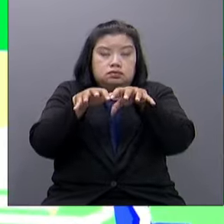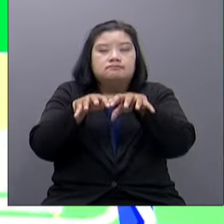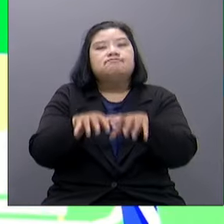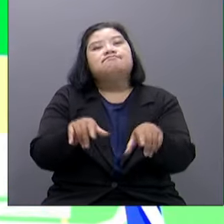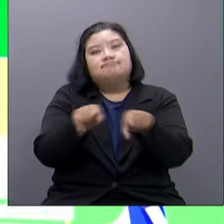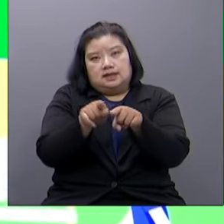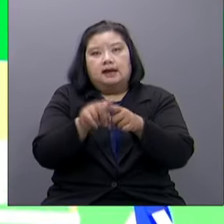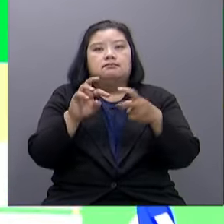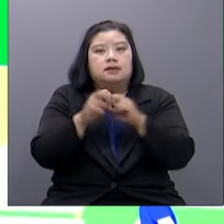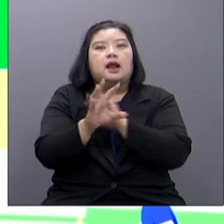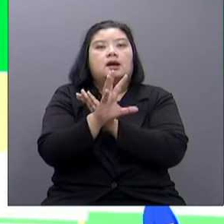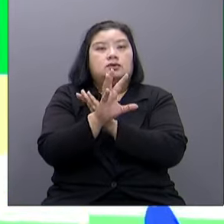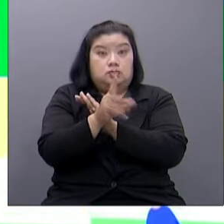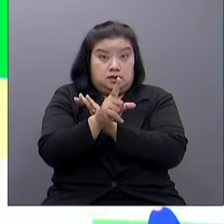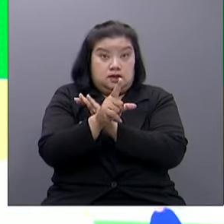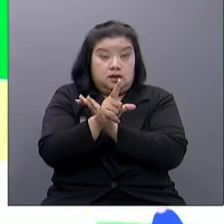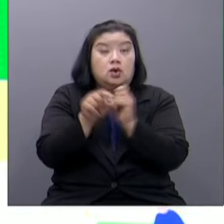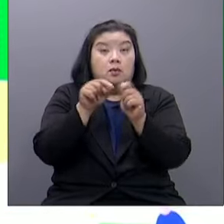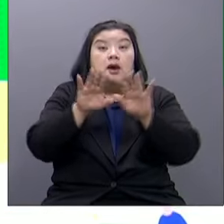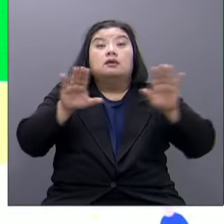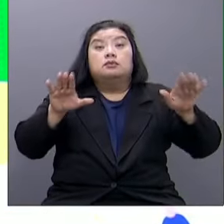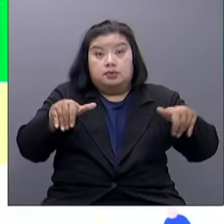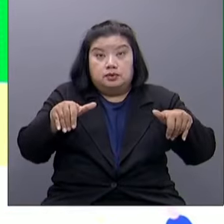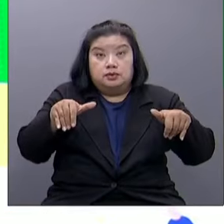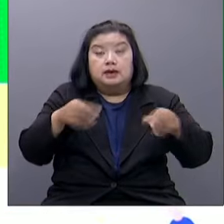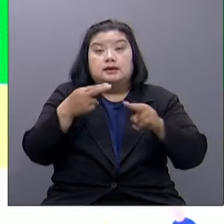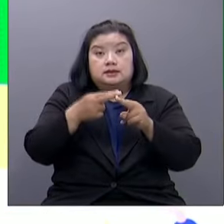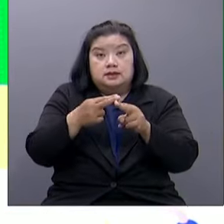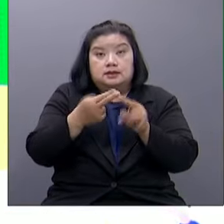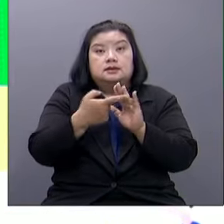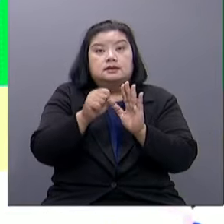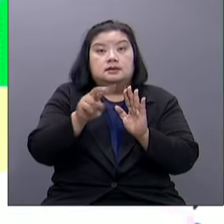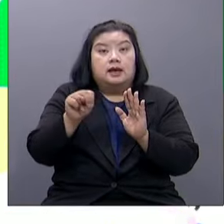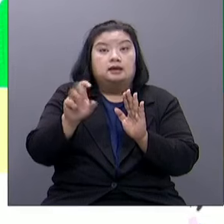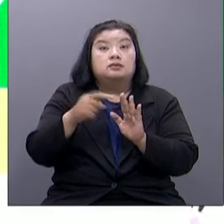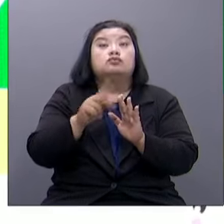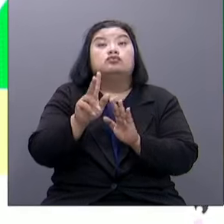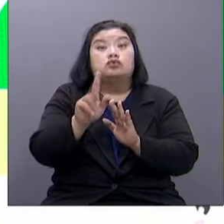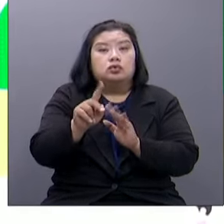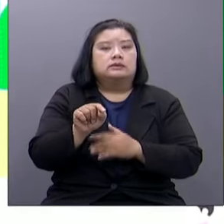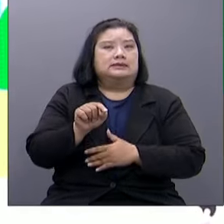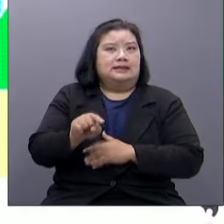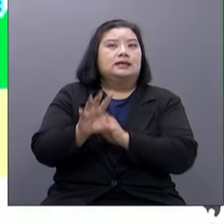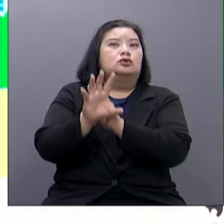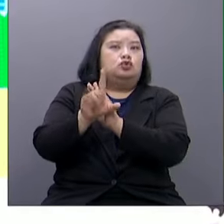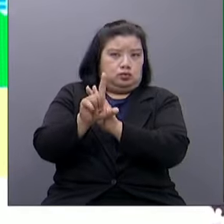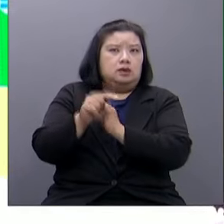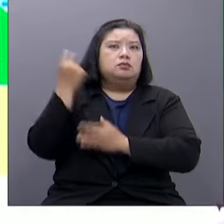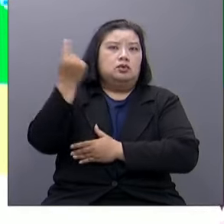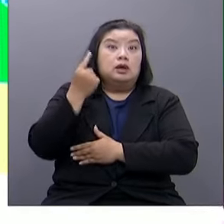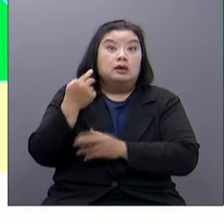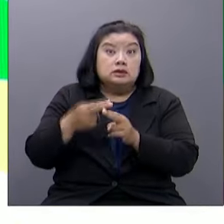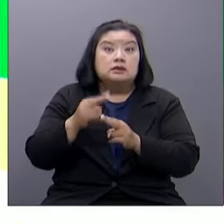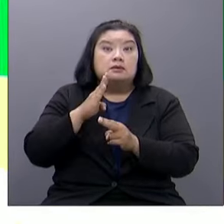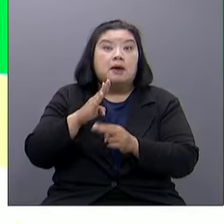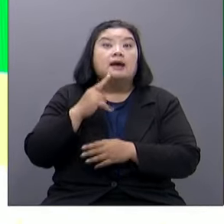บุรีในเขตเทศบาลเมืองแสนสุขค่ะที่นี่อย่างที่รู้กันว่ามีสถานที่ท่องเที่ยวสำคัญอย่างหาดบางแสนที่น